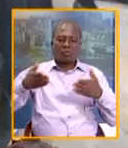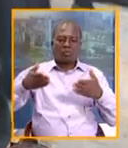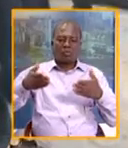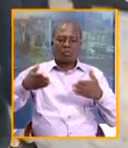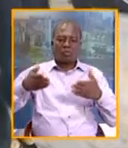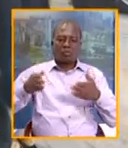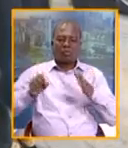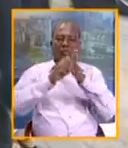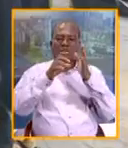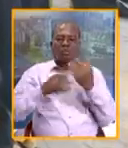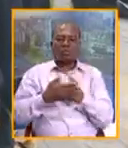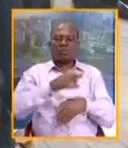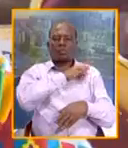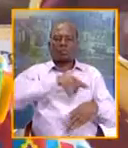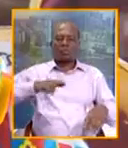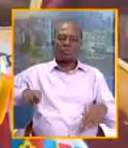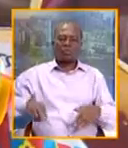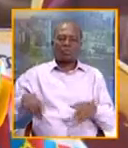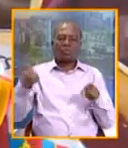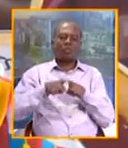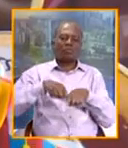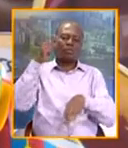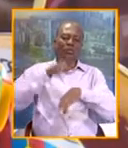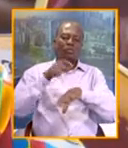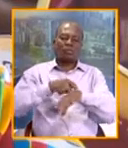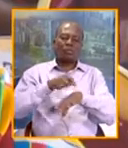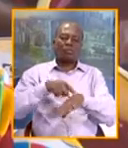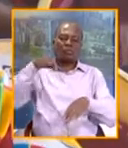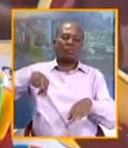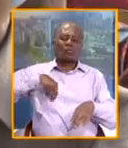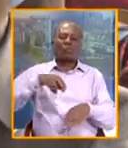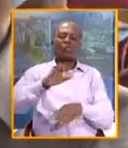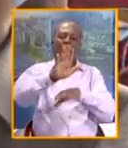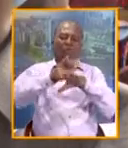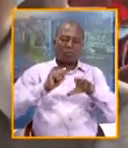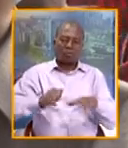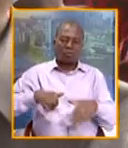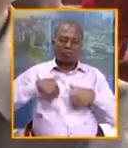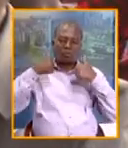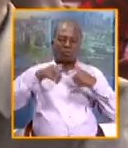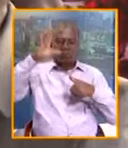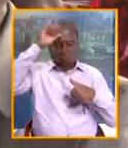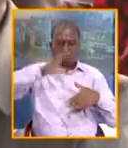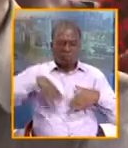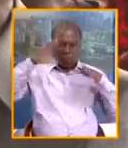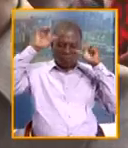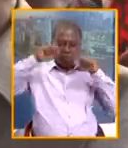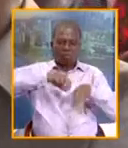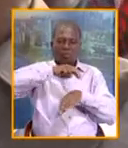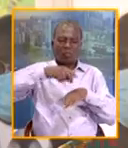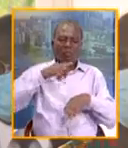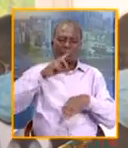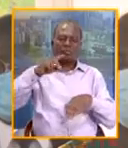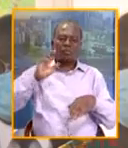le roi en même temps que nous vous appellerons excellence monsieur le président de la république à être